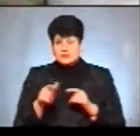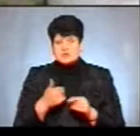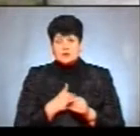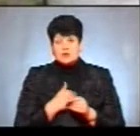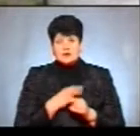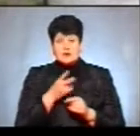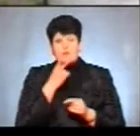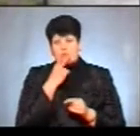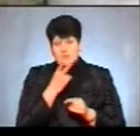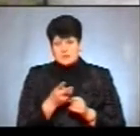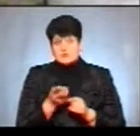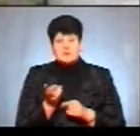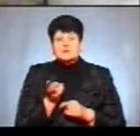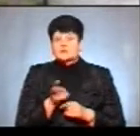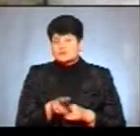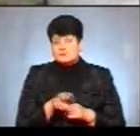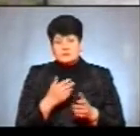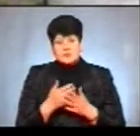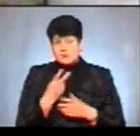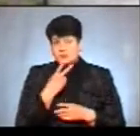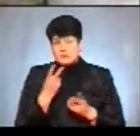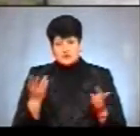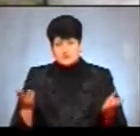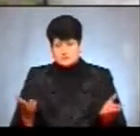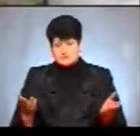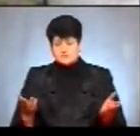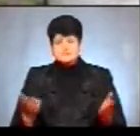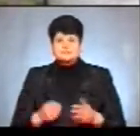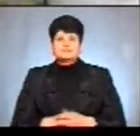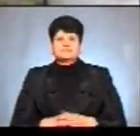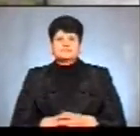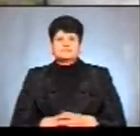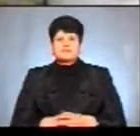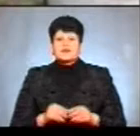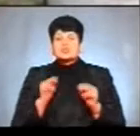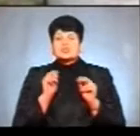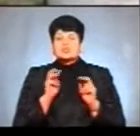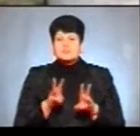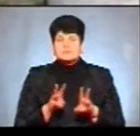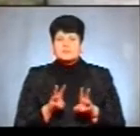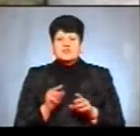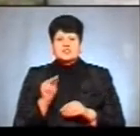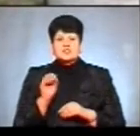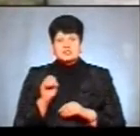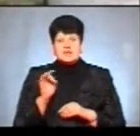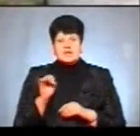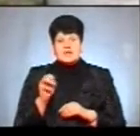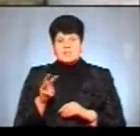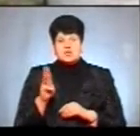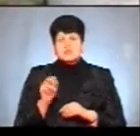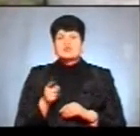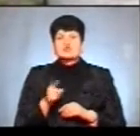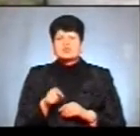захочуть їх побачити, натомість прийдуть і нічого, на жаль, не зустрінуть. Чим специфіка знову ж черемші, чому її так